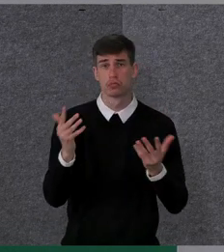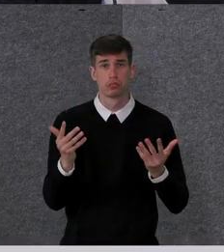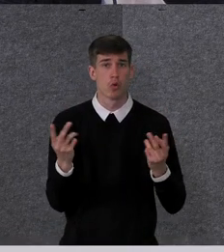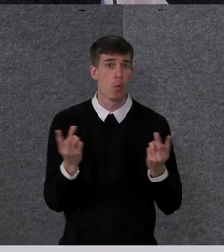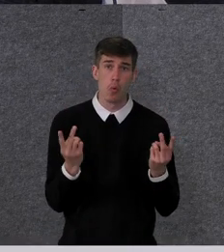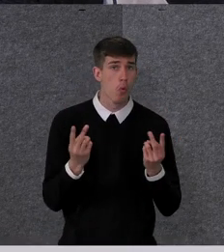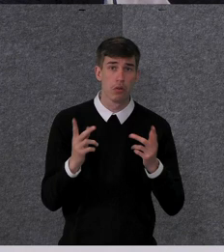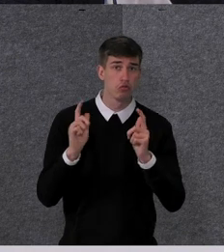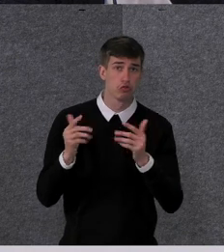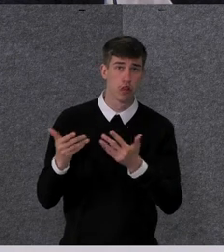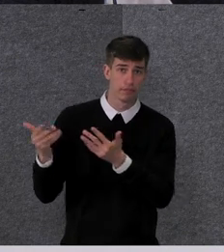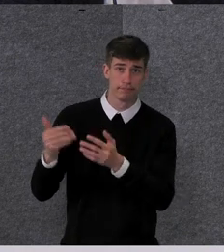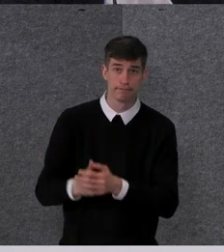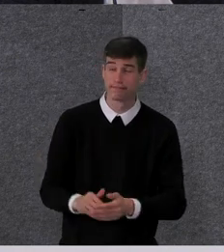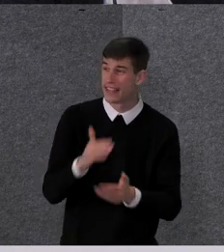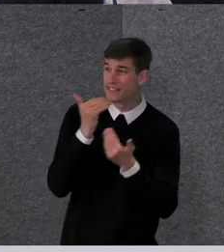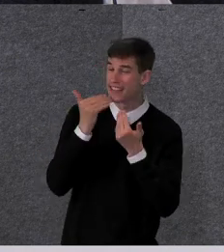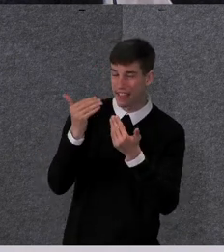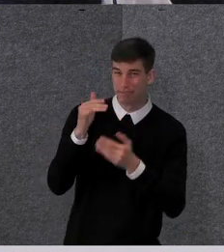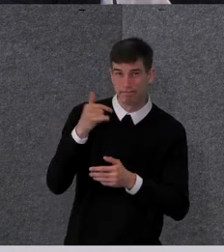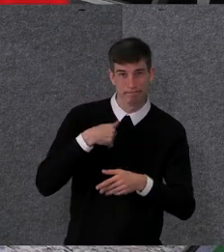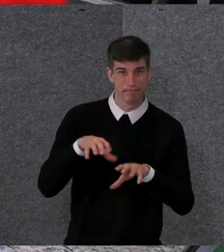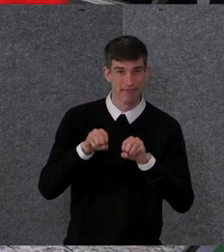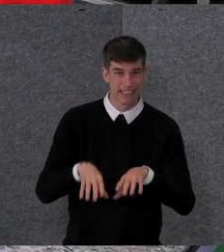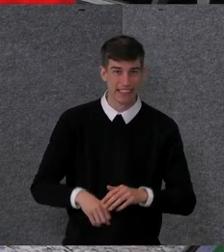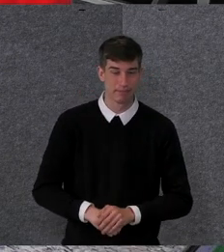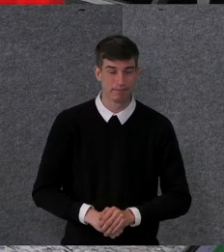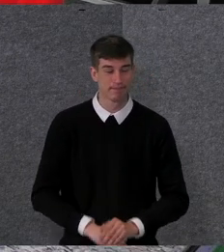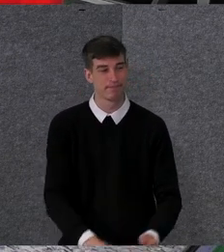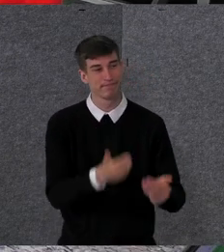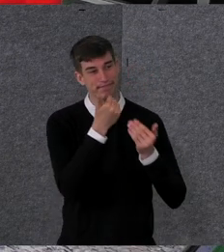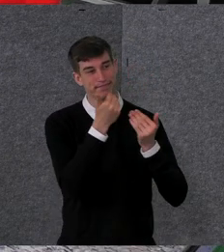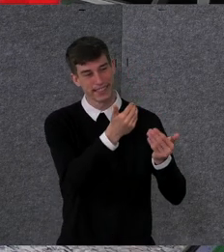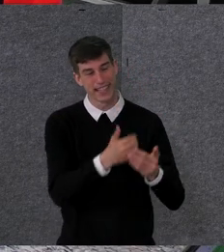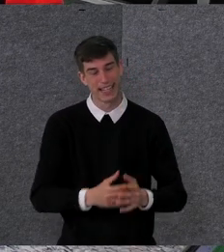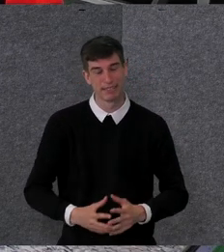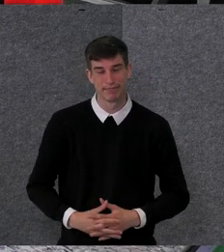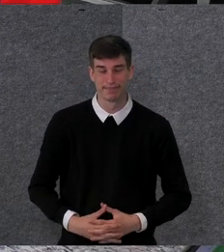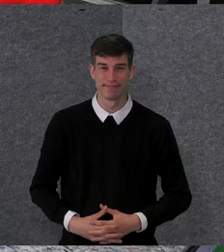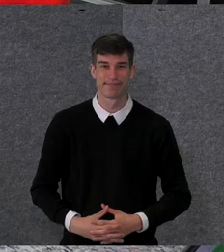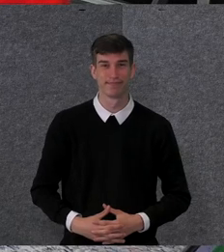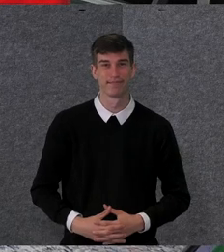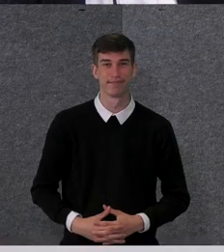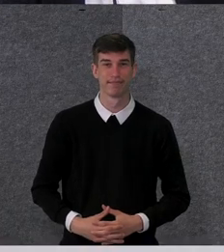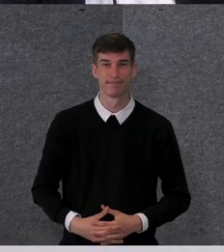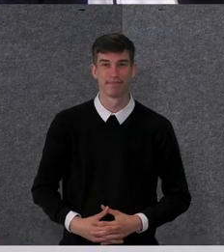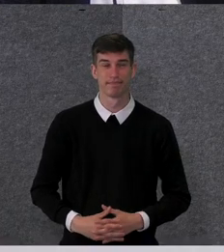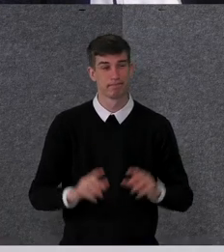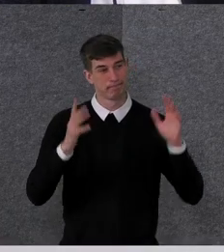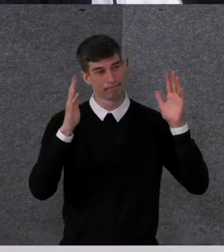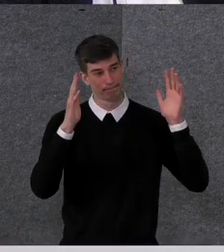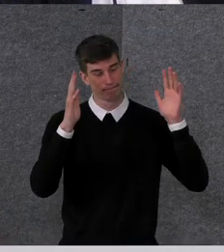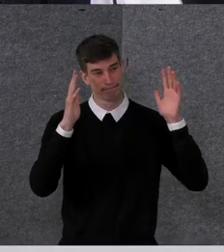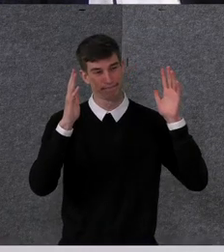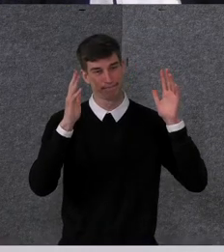der Versammlung schenken. Vielen Dank, ich schenke sie der Versammlung. Sehr nett, vielen Dank, Shahina. Dann geht es jetzt auch schon